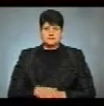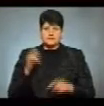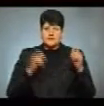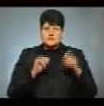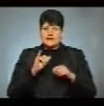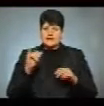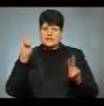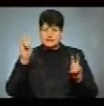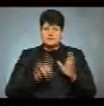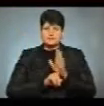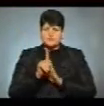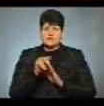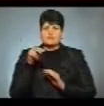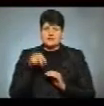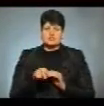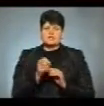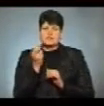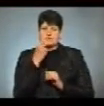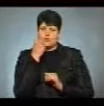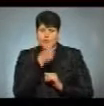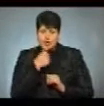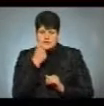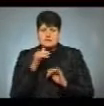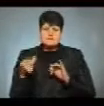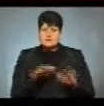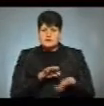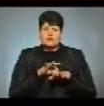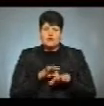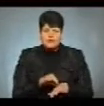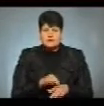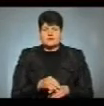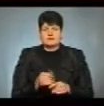Фестиваль «Ї» започаткували у 2012 році. Захід проводять з